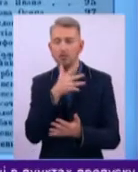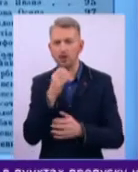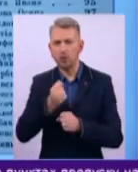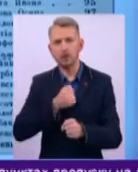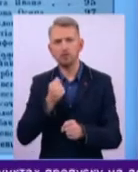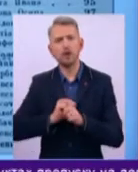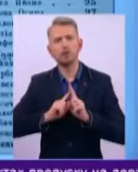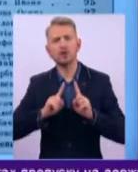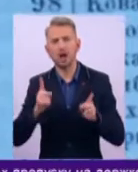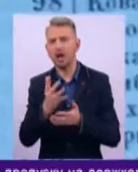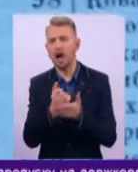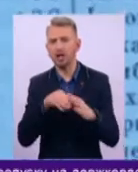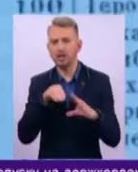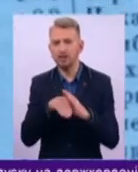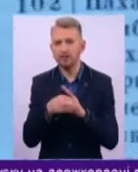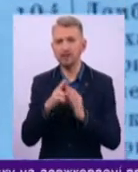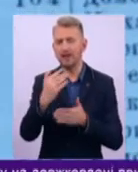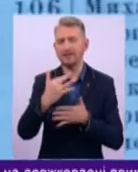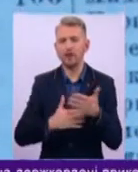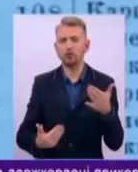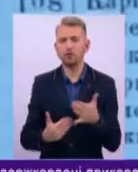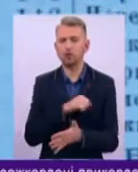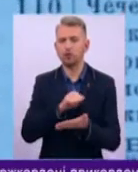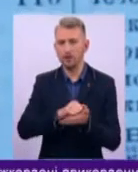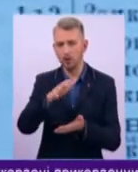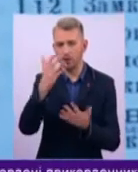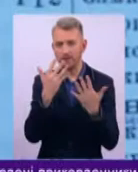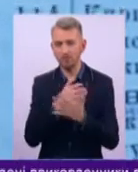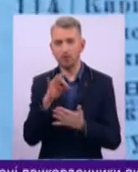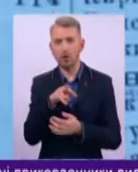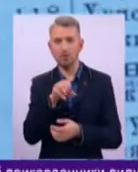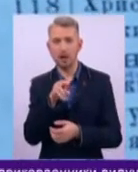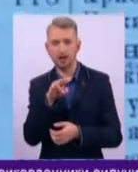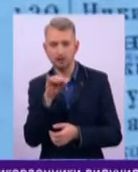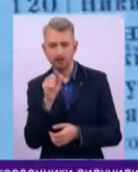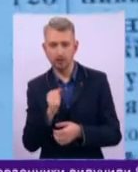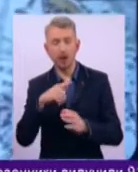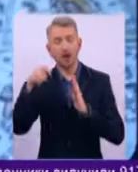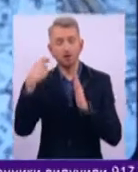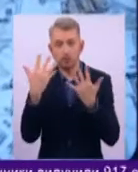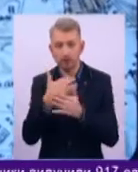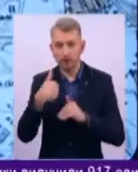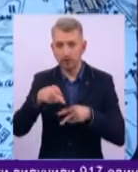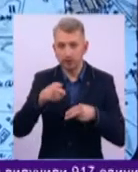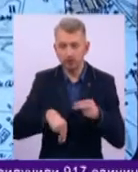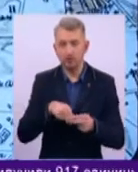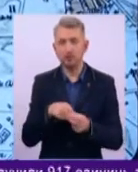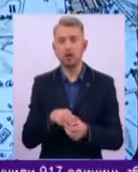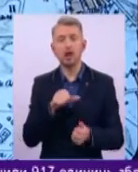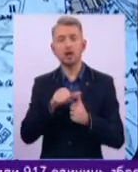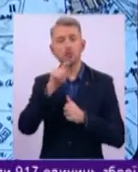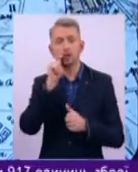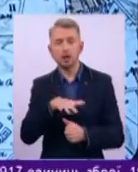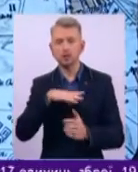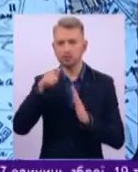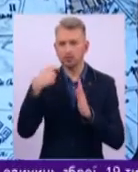опрацювання унікальних архівів для сценарію нового документального фільму про Малевича. Зйомки стрічки вже закінчились. Крім України, вони проходили у Польщі